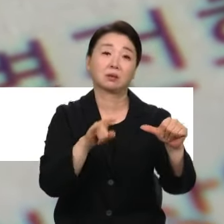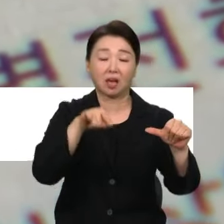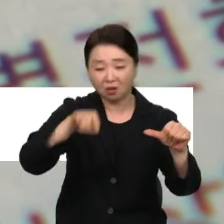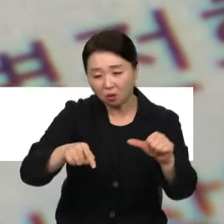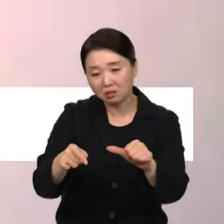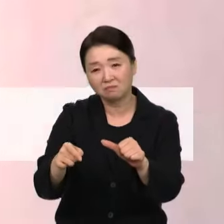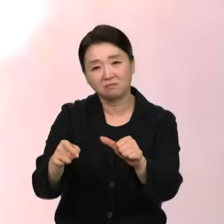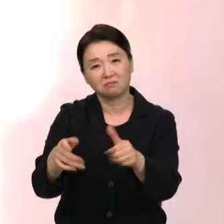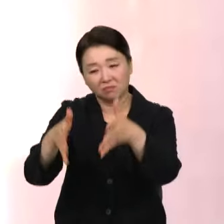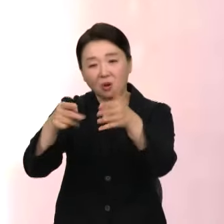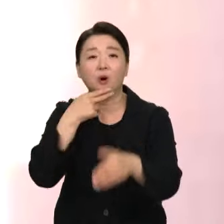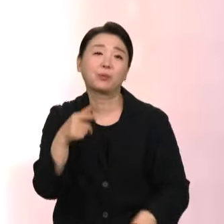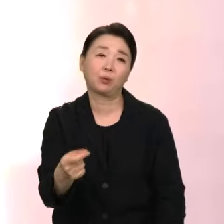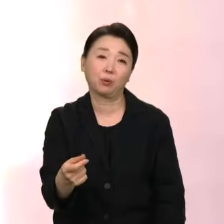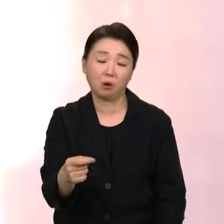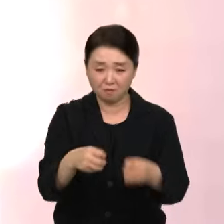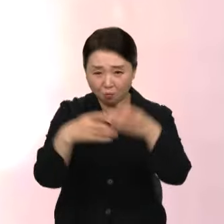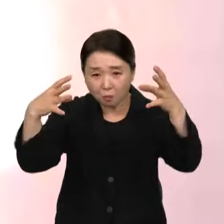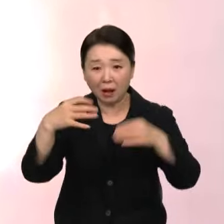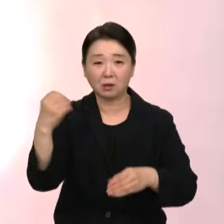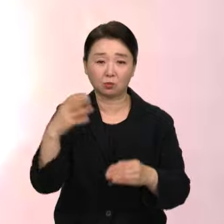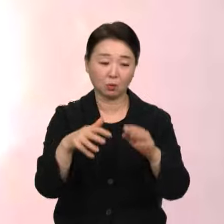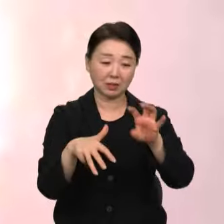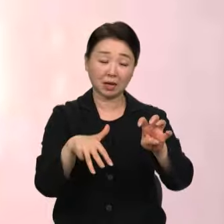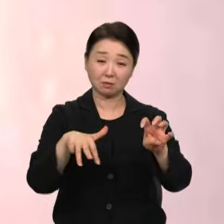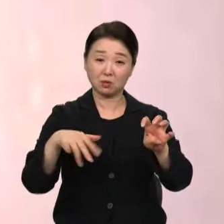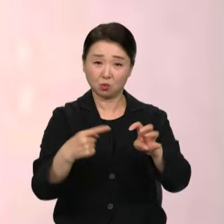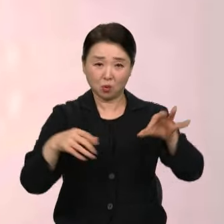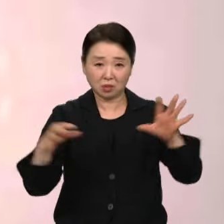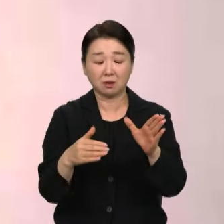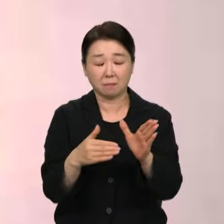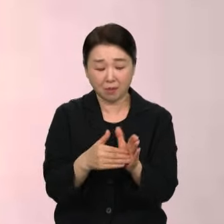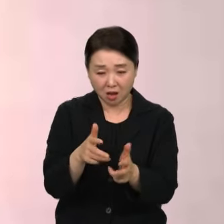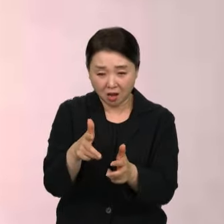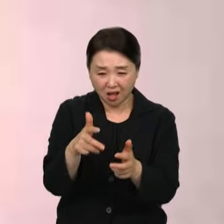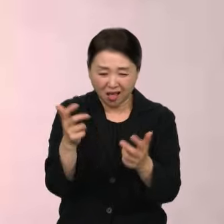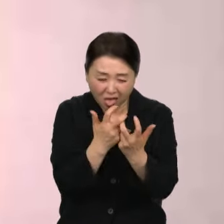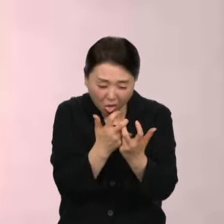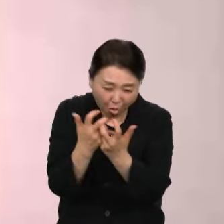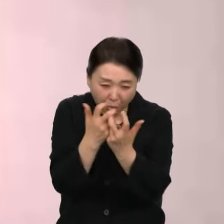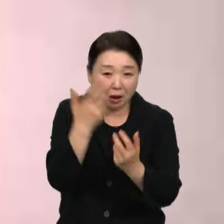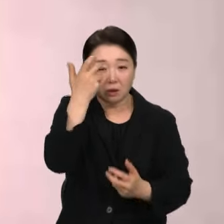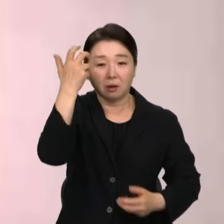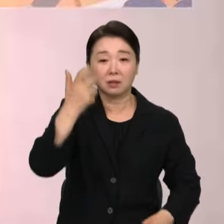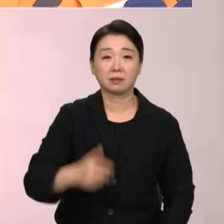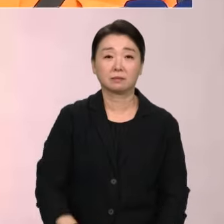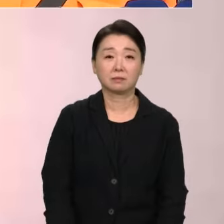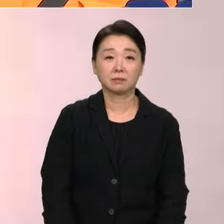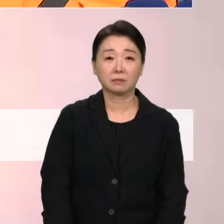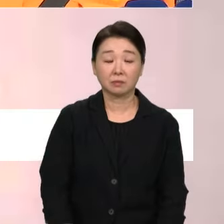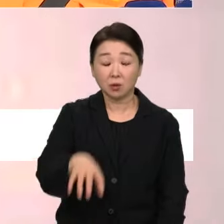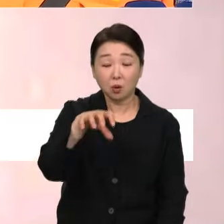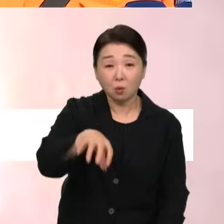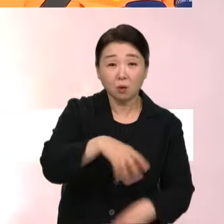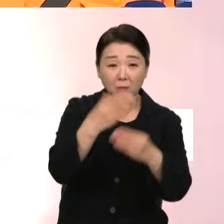없었습니다. 폭발이 이어졌고 단 42초 만에 작업장은 연기로 가득 찼습니다. 공간 전체가 연기로 가득 차